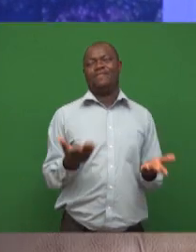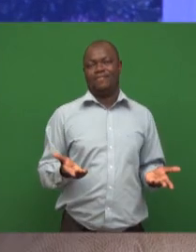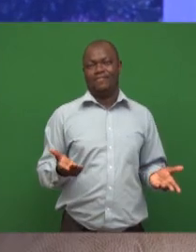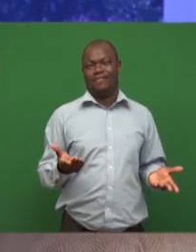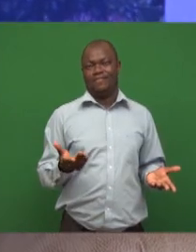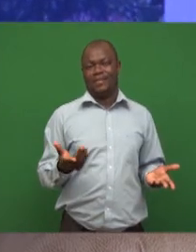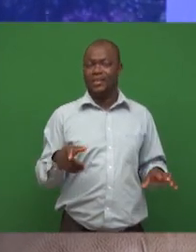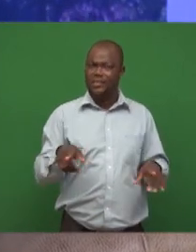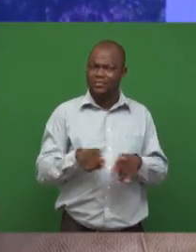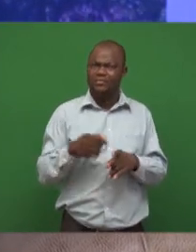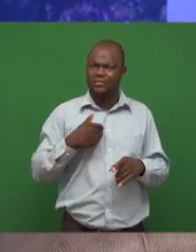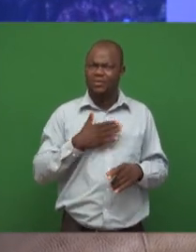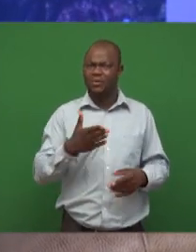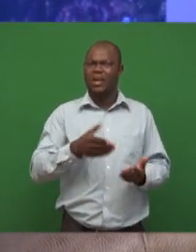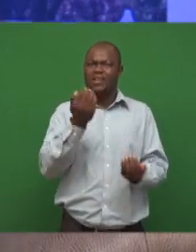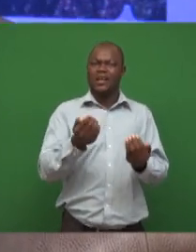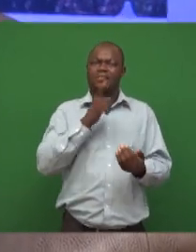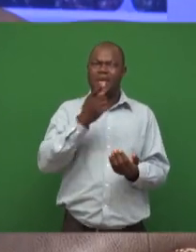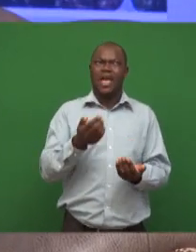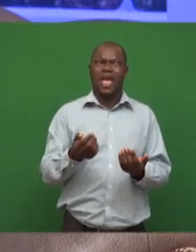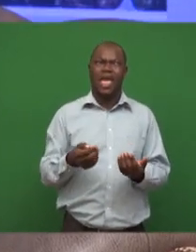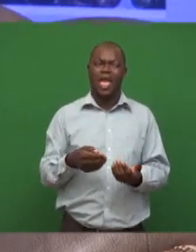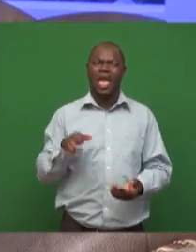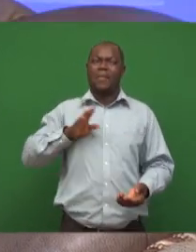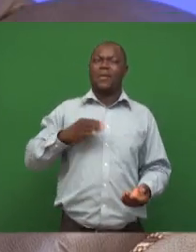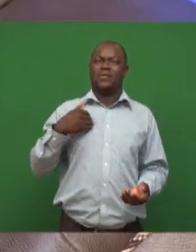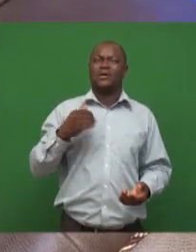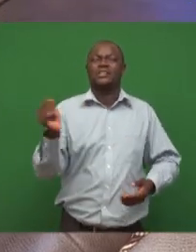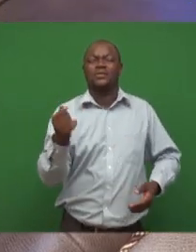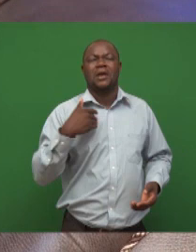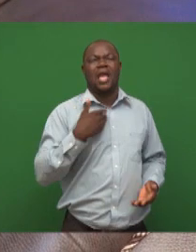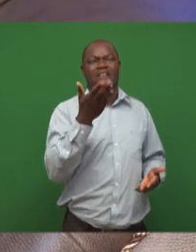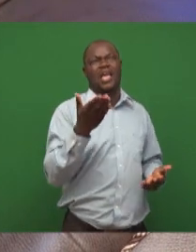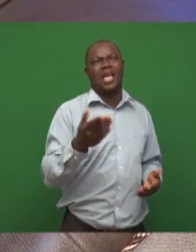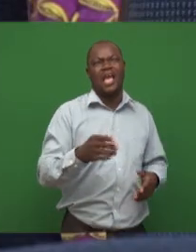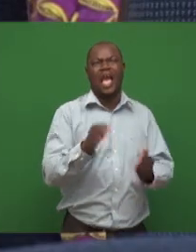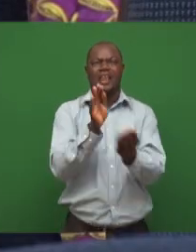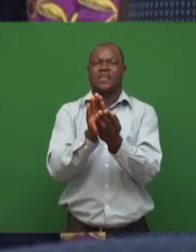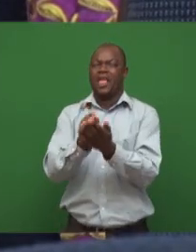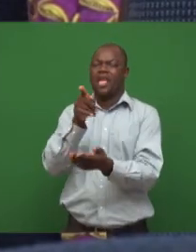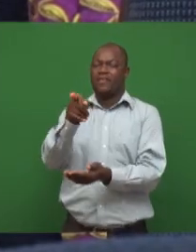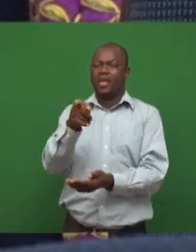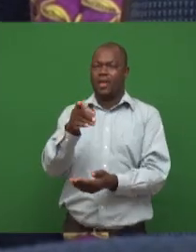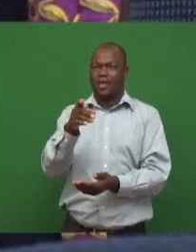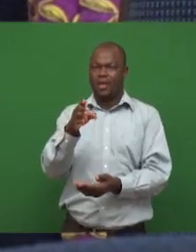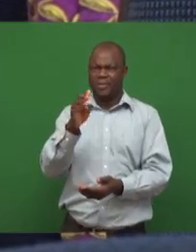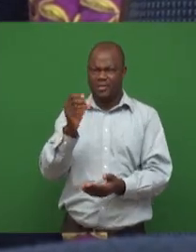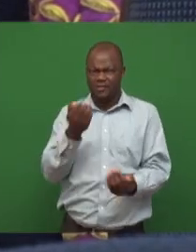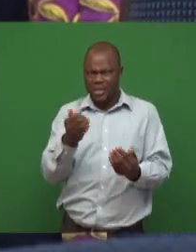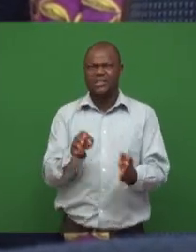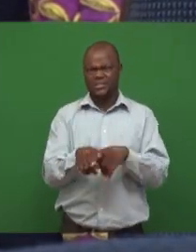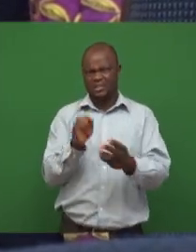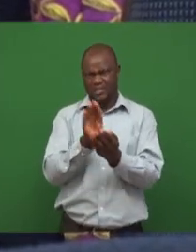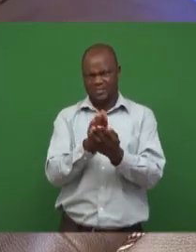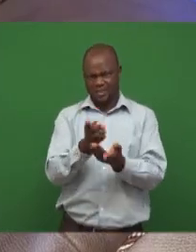upenyu. Atidi vana vanongopota vachingonzi amai angu sekuru vedava ndivatezvarava. Mumuchidaidza mwana